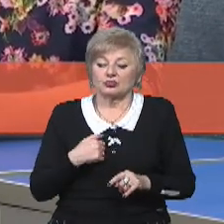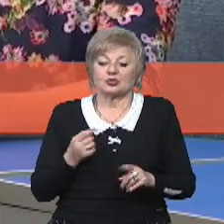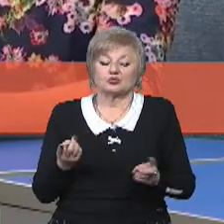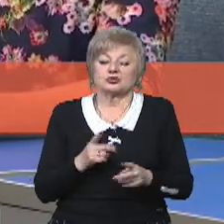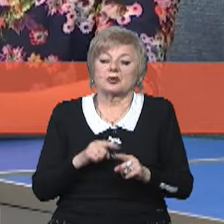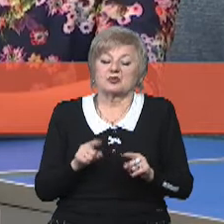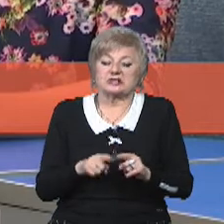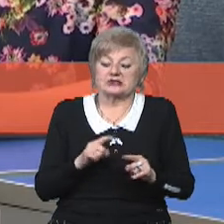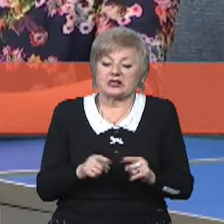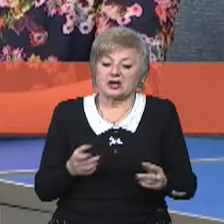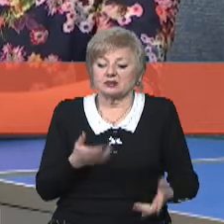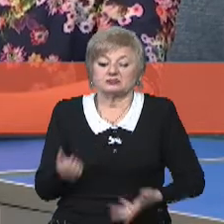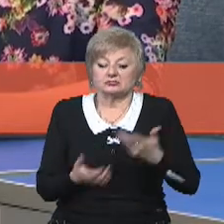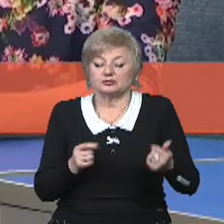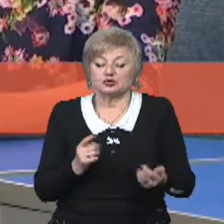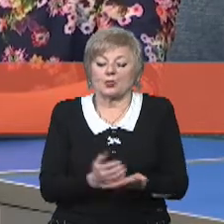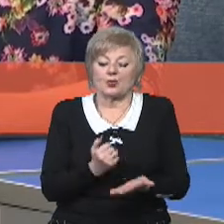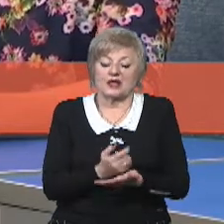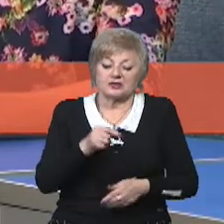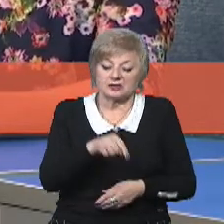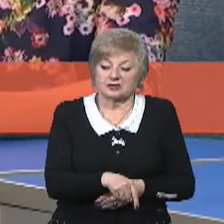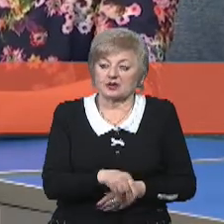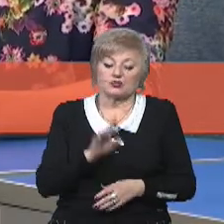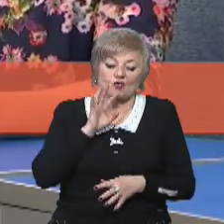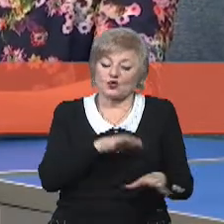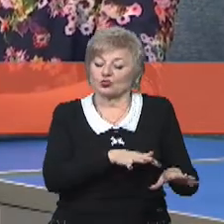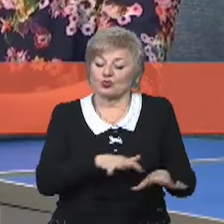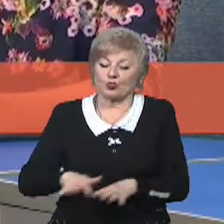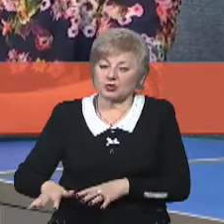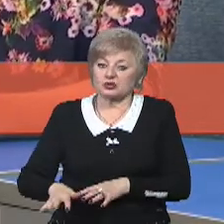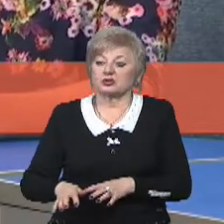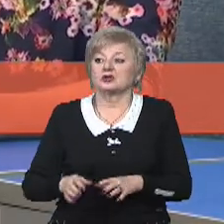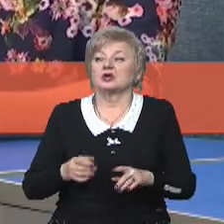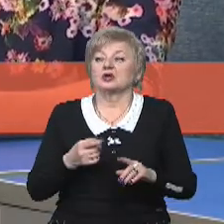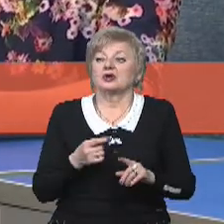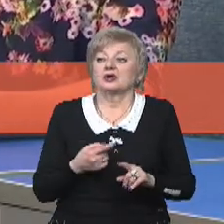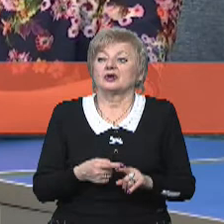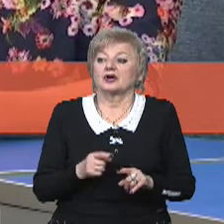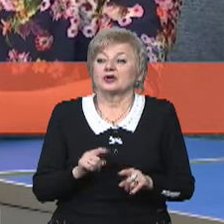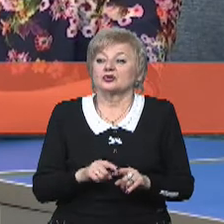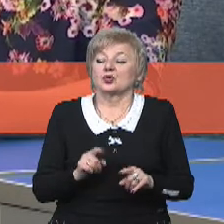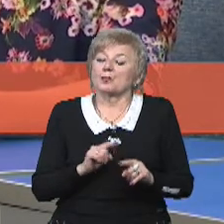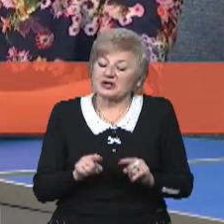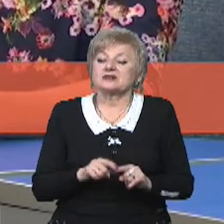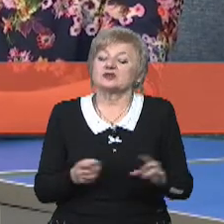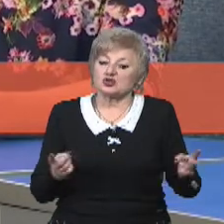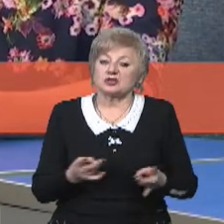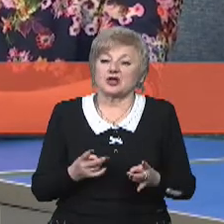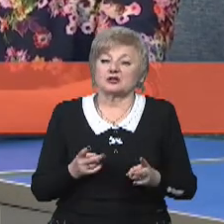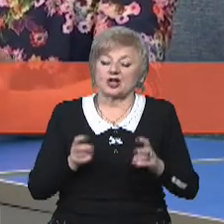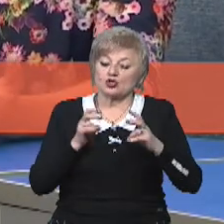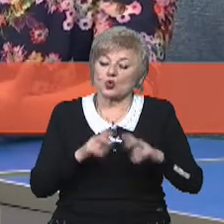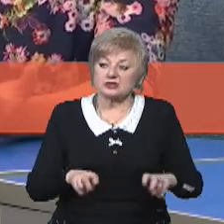в такому темпі, як ми працювали раніше, і ми захотіли зробити щось, що може ці дослідження пришвидшити.